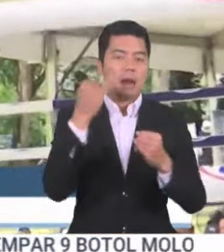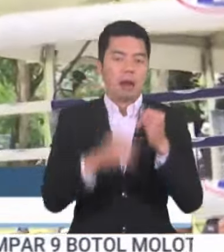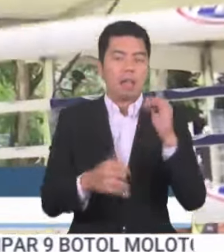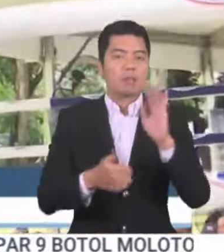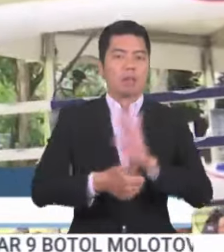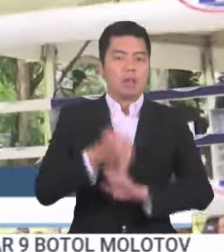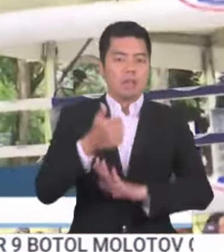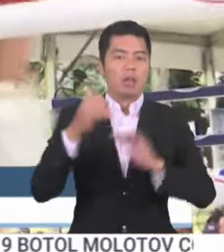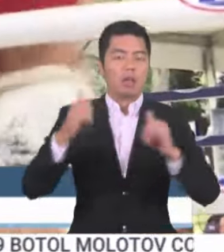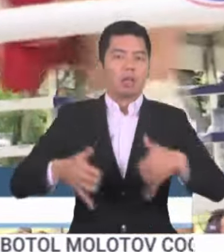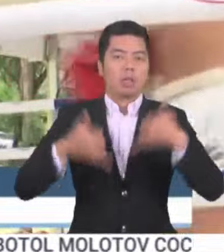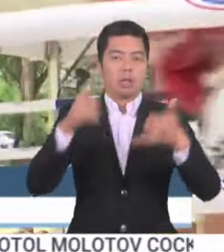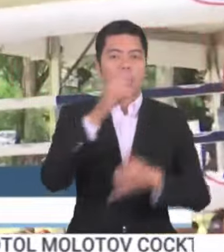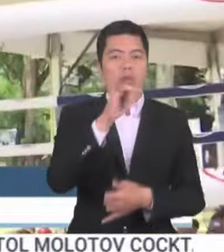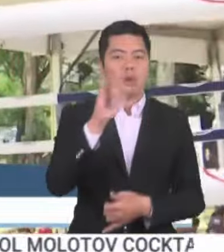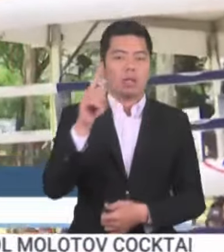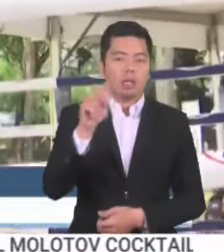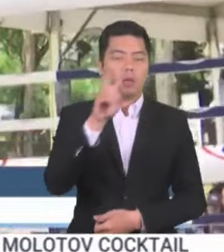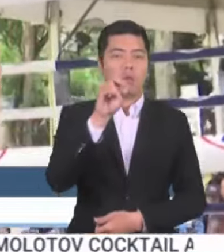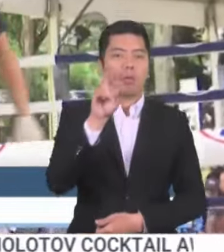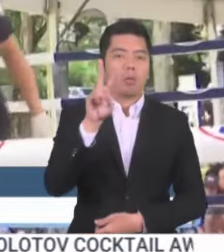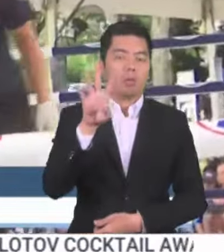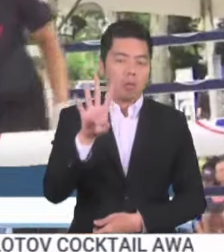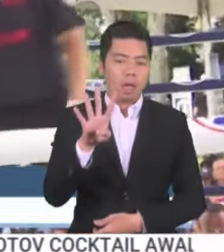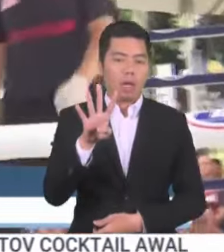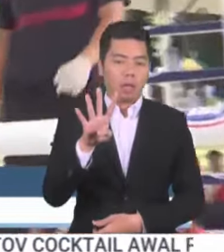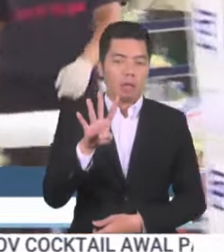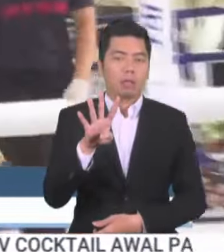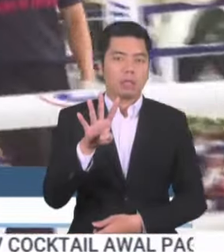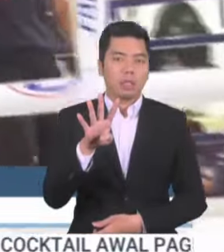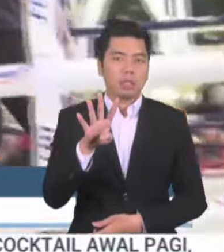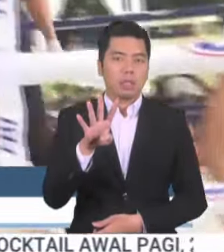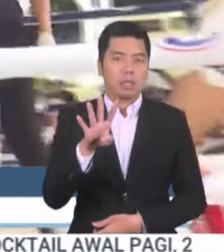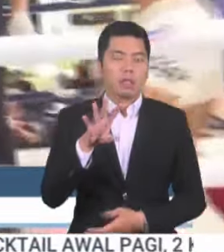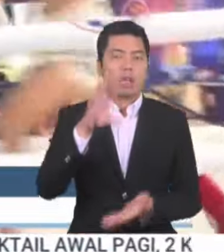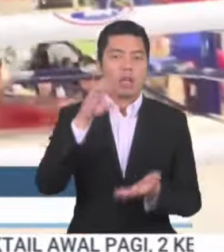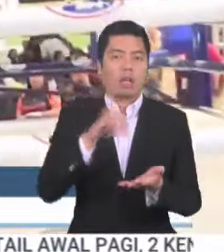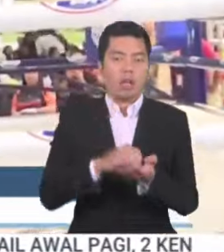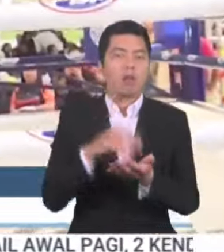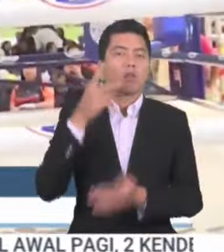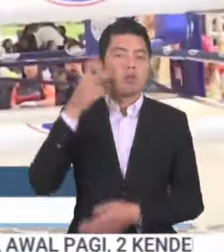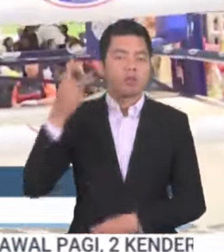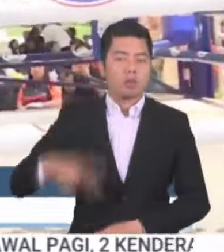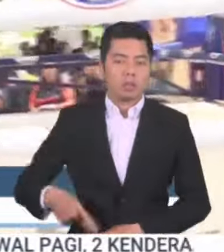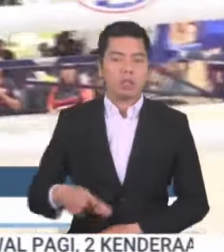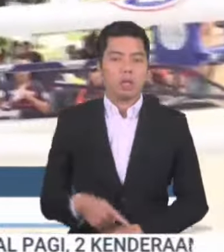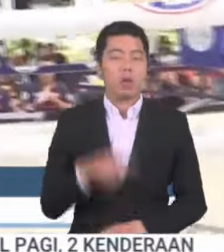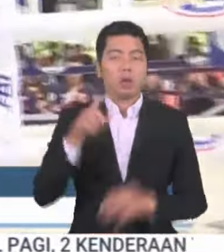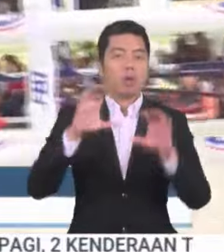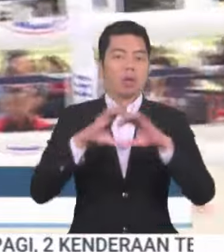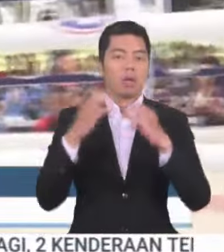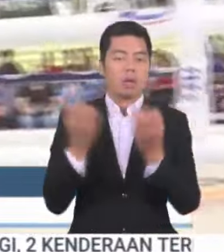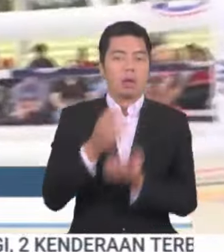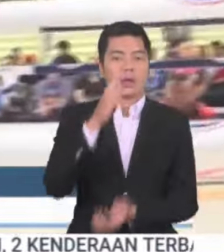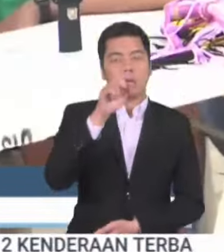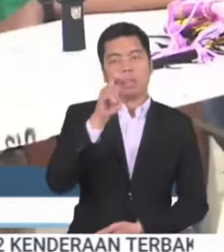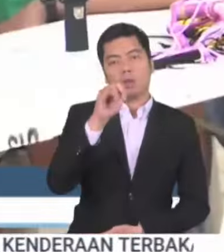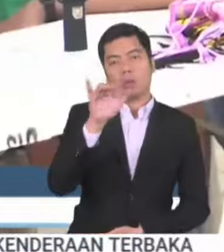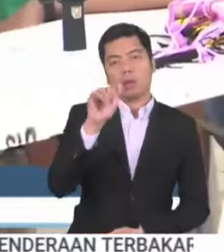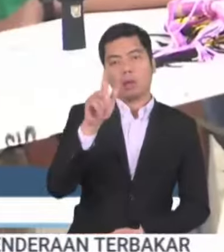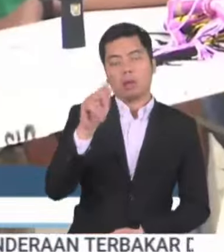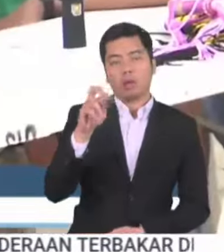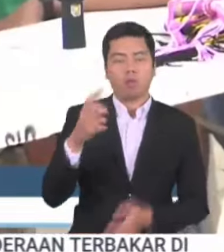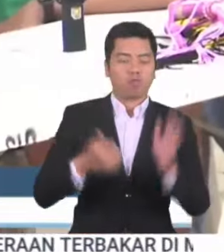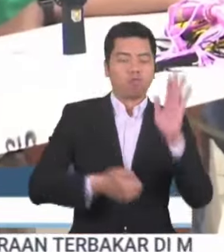Thai Piala TYT 2024 di panggung udara Jalan Taman Budaya Kuching. Kelab Muay Thai Kenyalang muncul sebagai